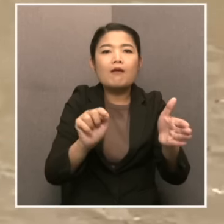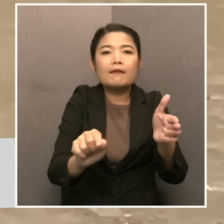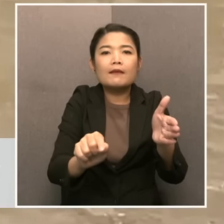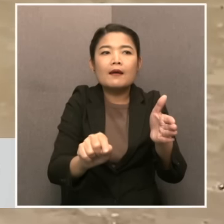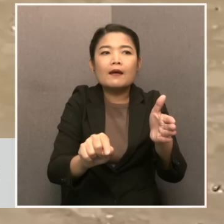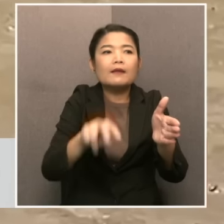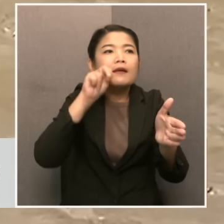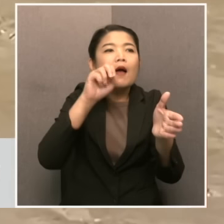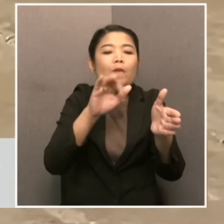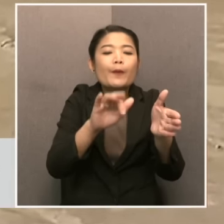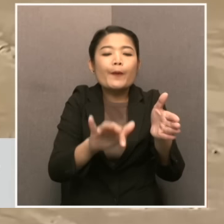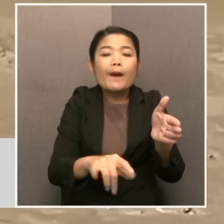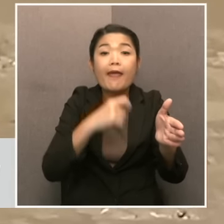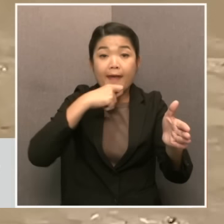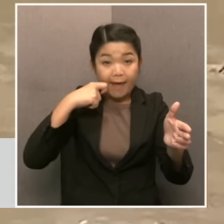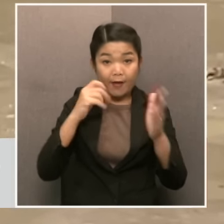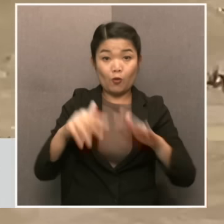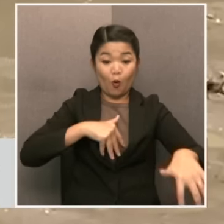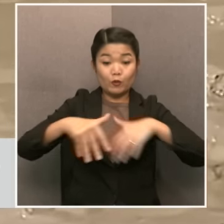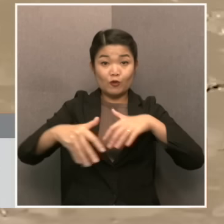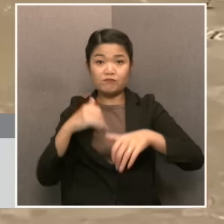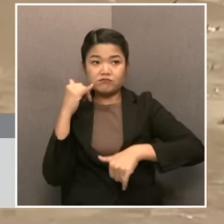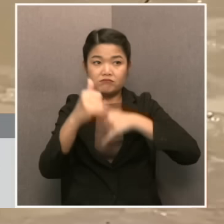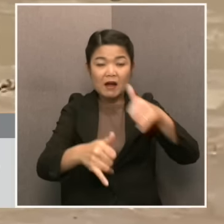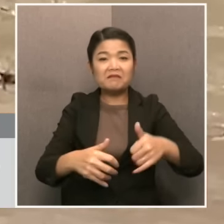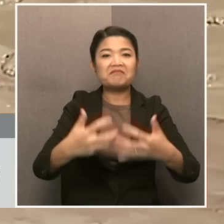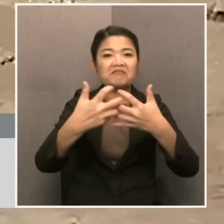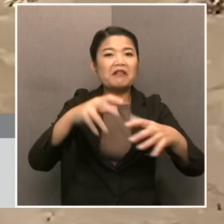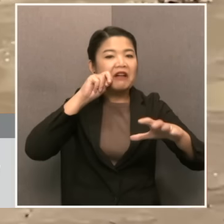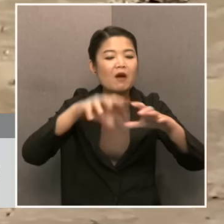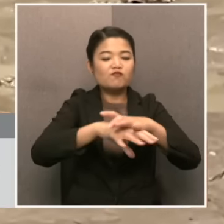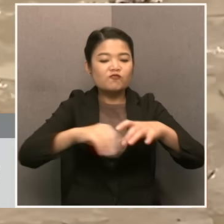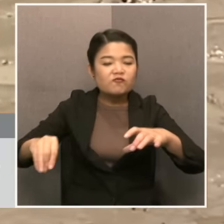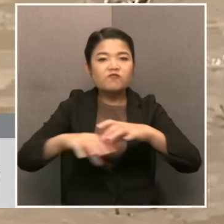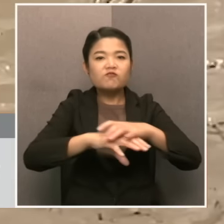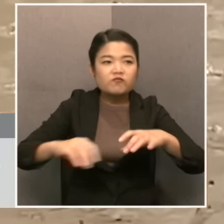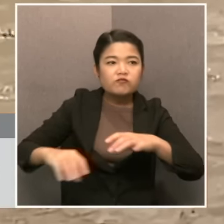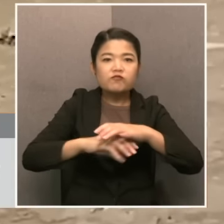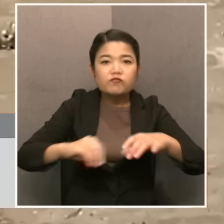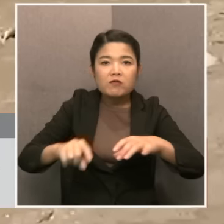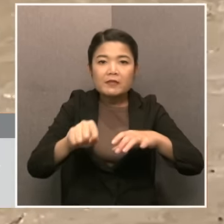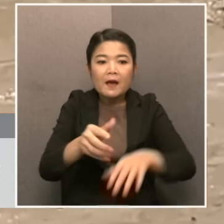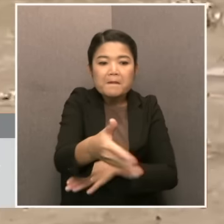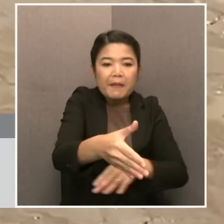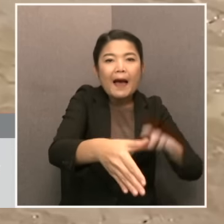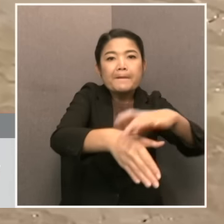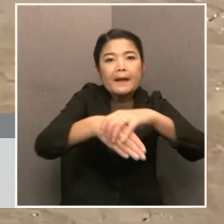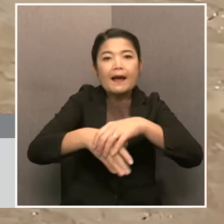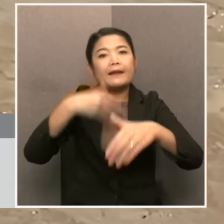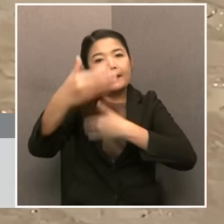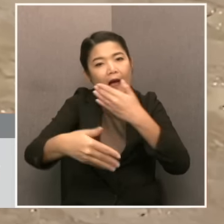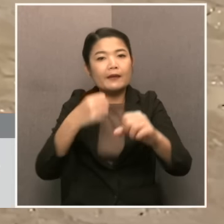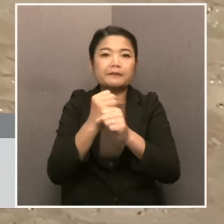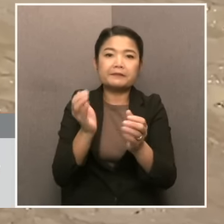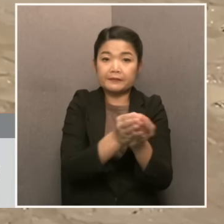เริ่มแห้งไปนะคะชาวบ้านในหลายพื้นที่ก็เริ่มสูบน้ำไปใช้แล้วบางส่วนก็เริ่มต้นในการจับปลามาขายมาทำอาหาร